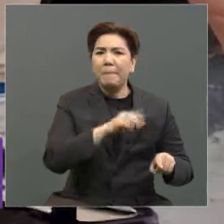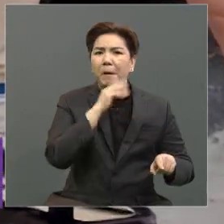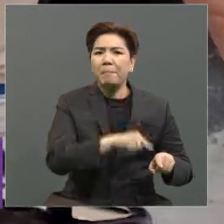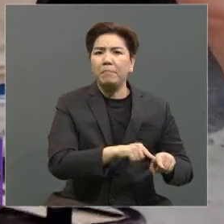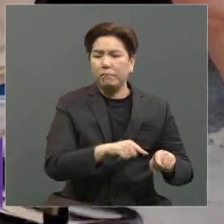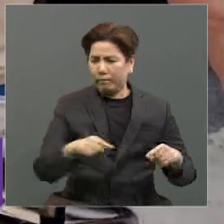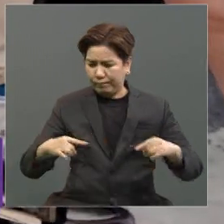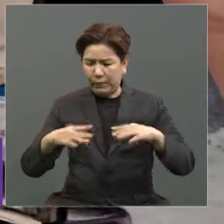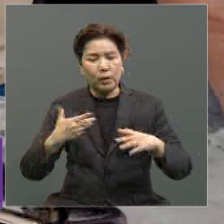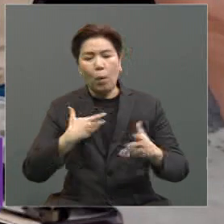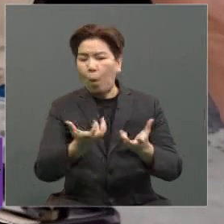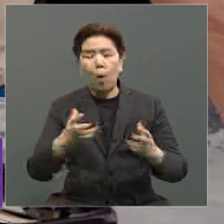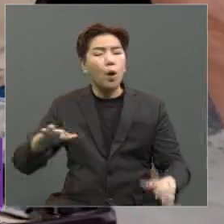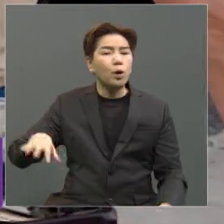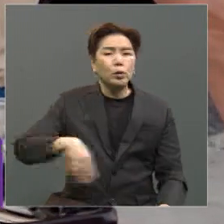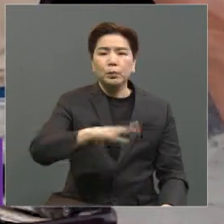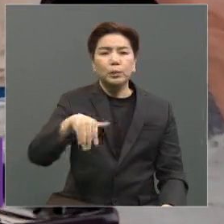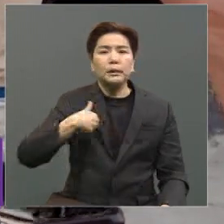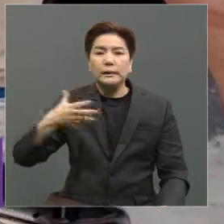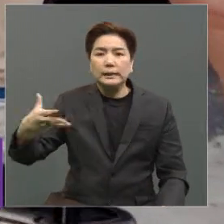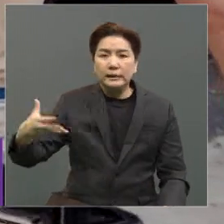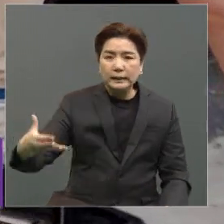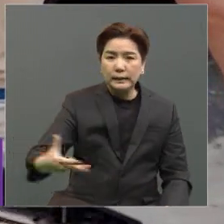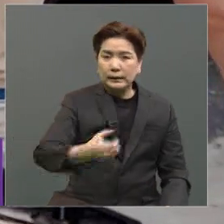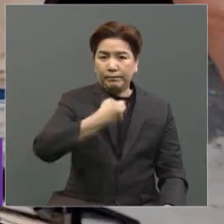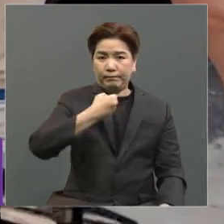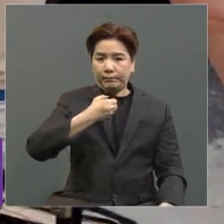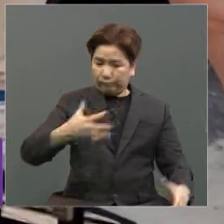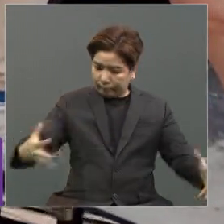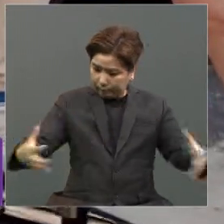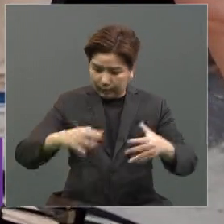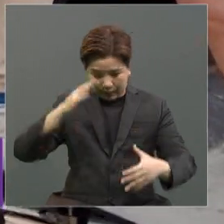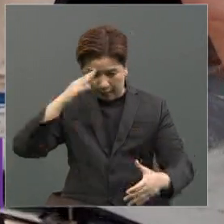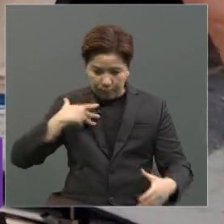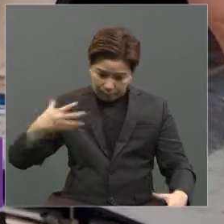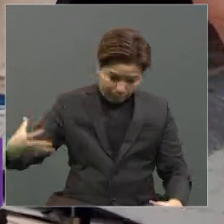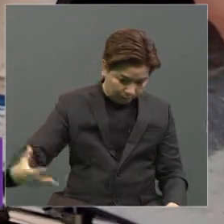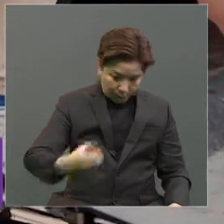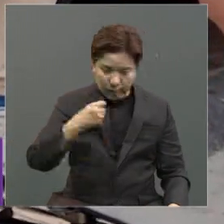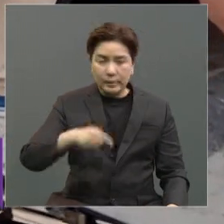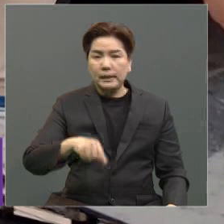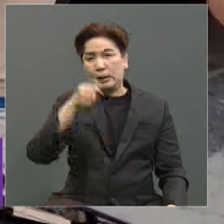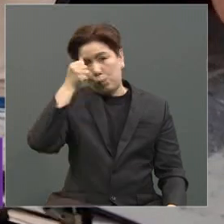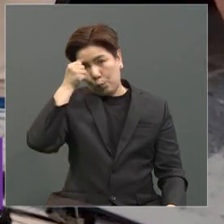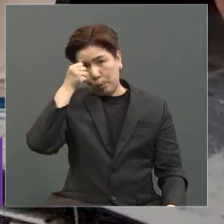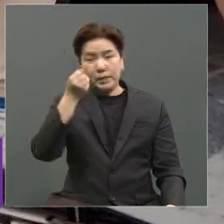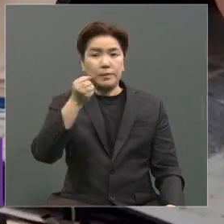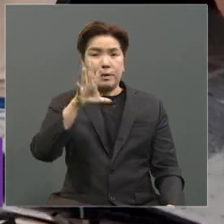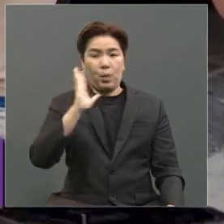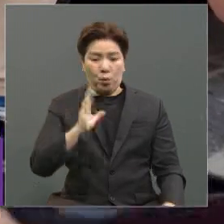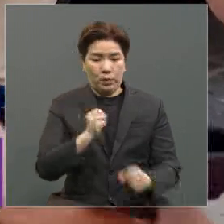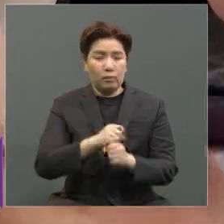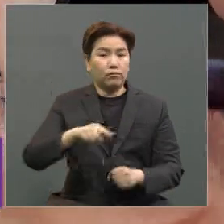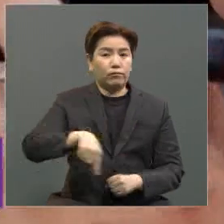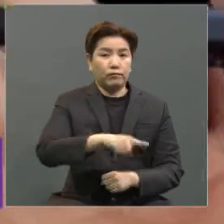เพราะฉะนั้นก็เลยอายัตของกลางทั้งหมดไว้ก่อน 15วันตามขั้นตอนตามกฎหมายระหว่าง 15วันที่อายัดไว้ก่อนนี้เนี่ยผู้ประกอบ